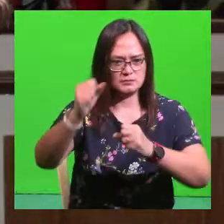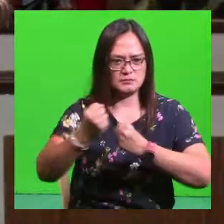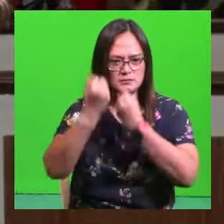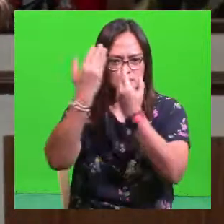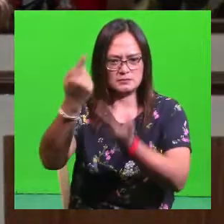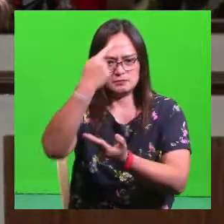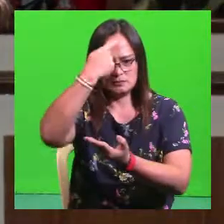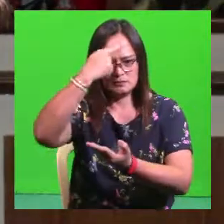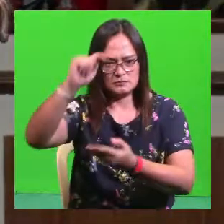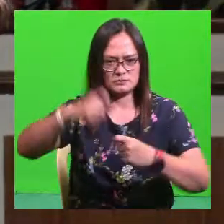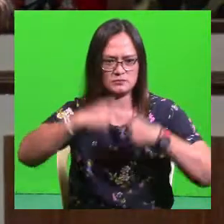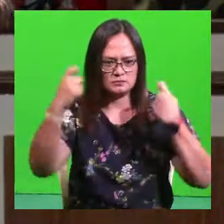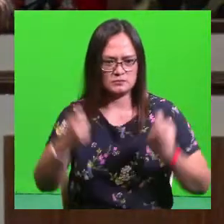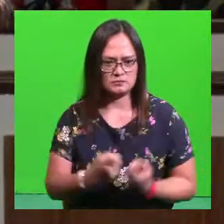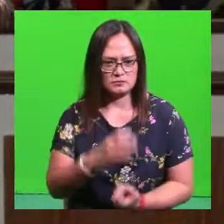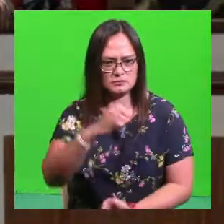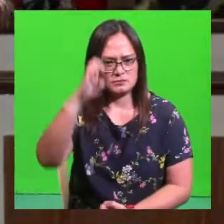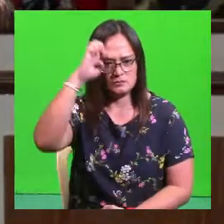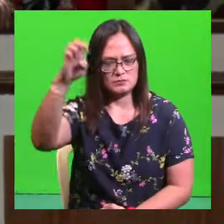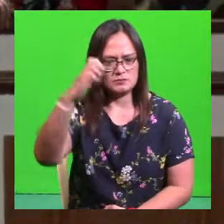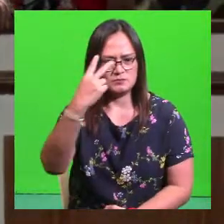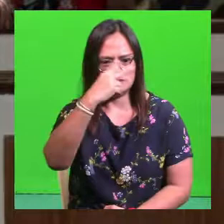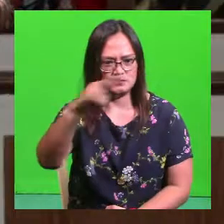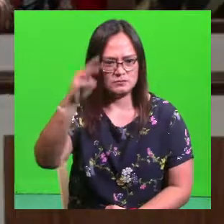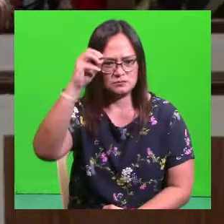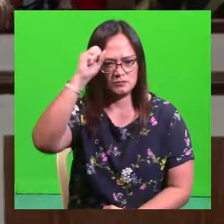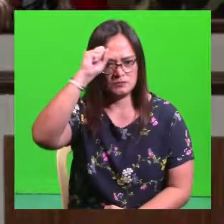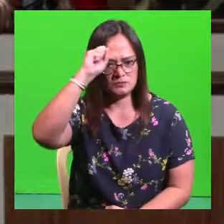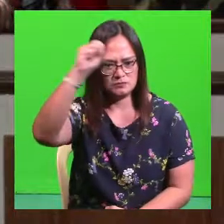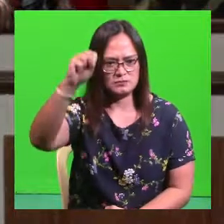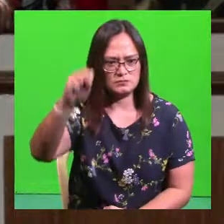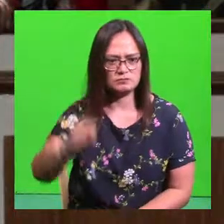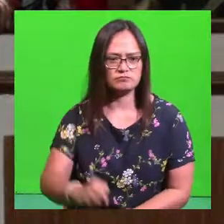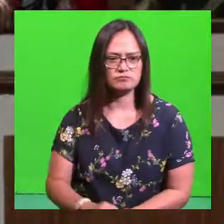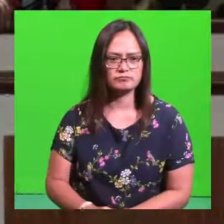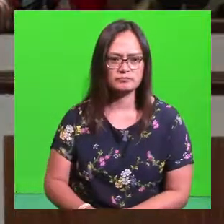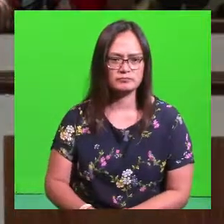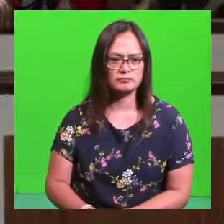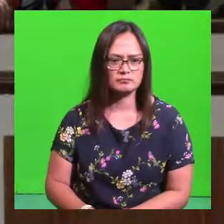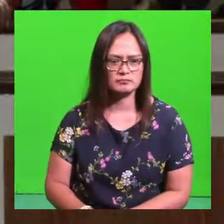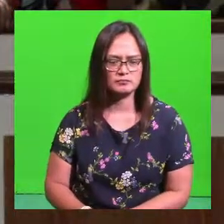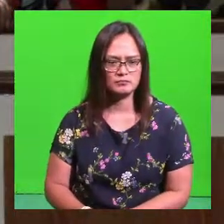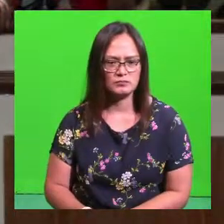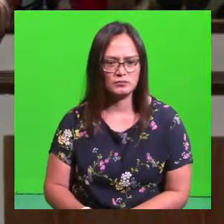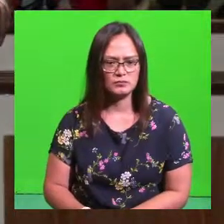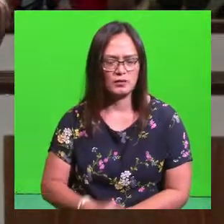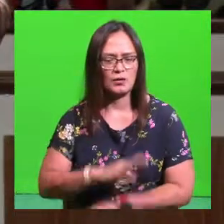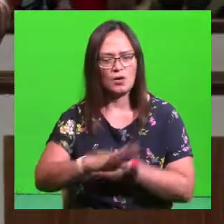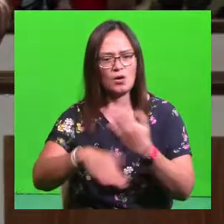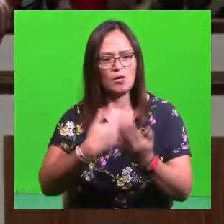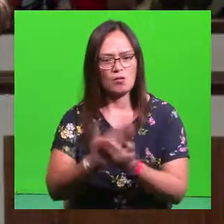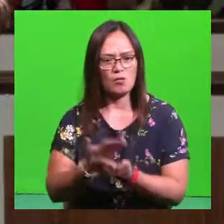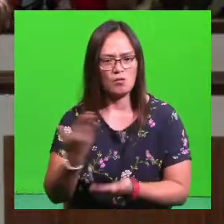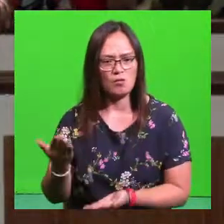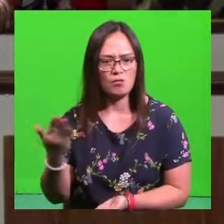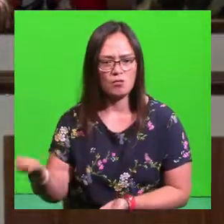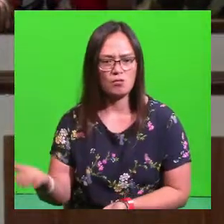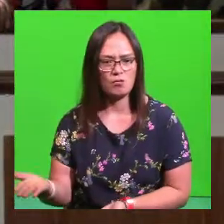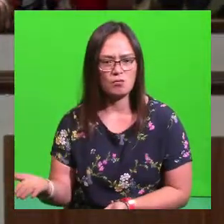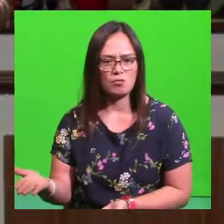prosper in his hand. Ang lahat pong ito ay kanyang ginampanan para sa